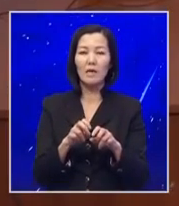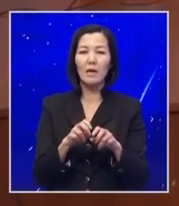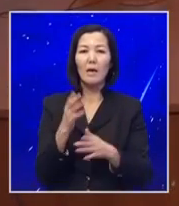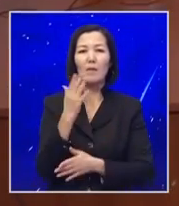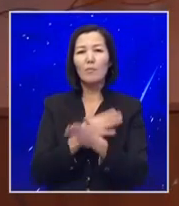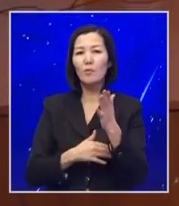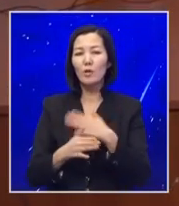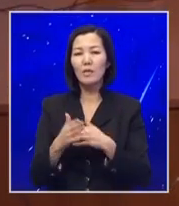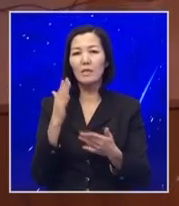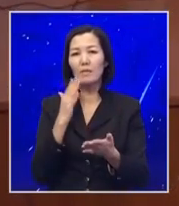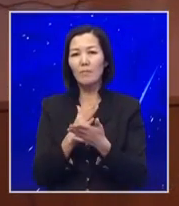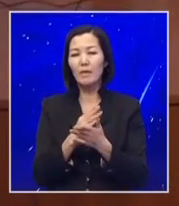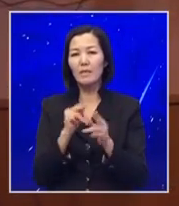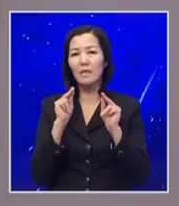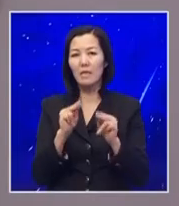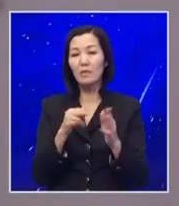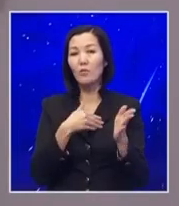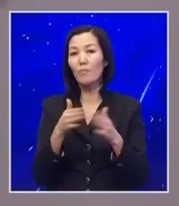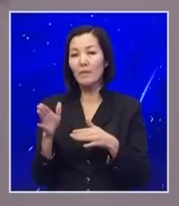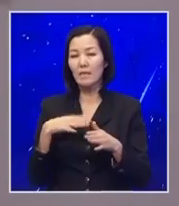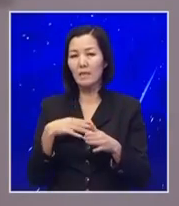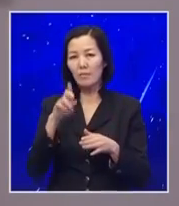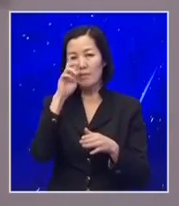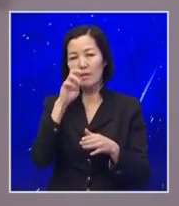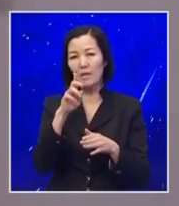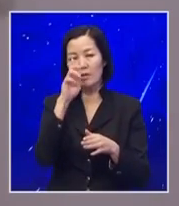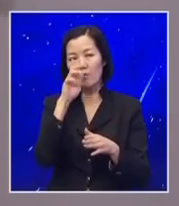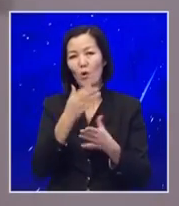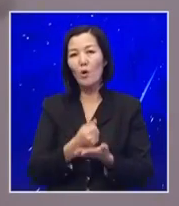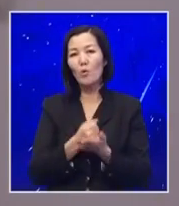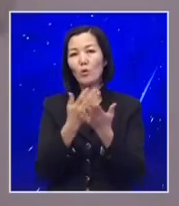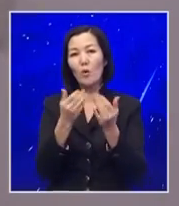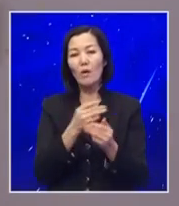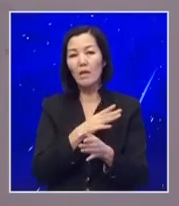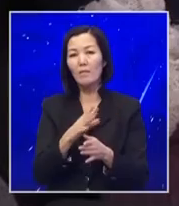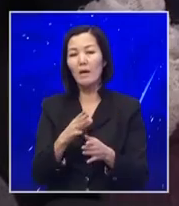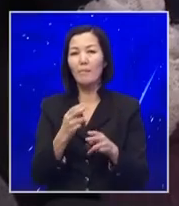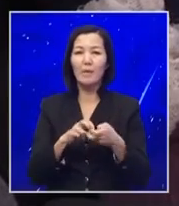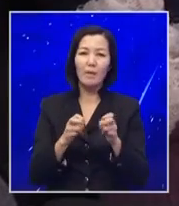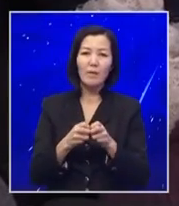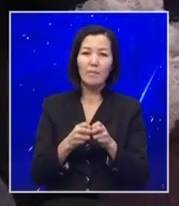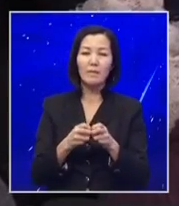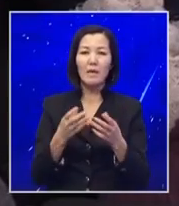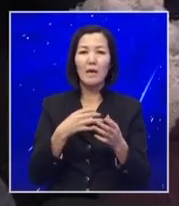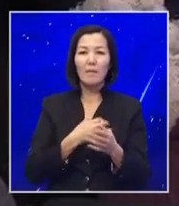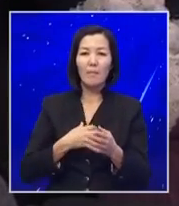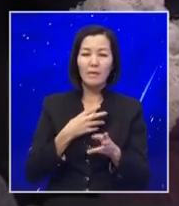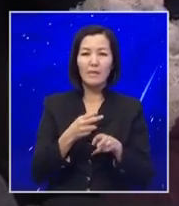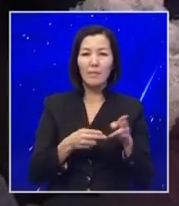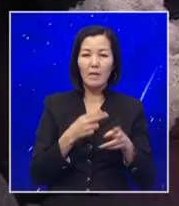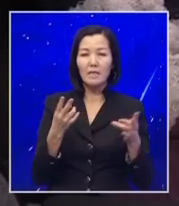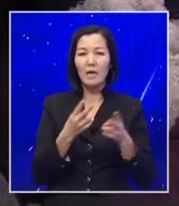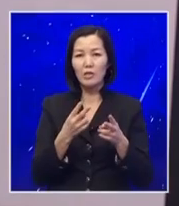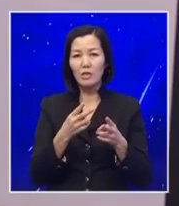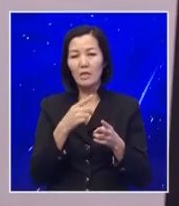мүгедектік мәртебесі бар екенін растаудан бас тартқан. Мемлекеттен ешқандай қолдау алмаған ана тығырыққа тірелген, тағы бір маңызды операция қажеттігін